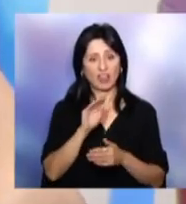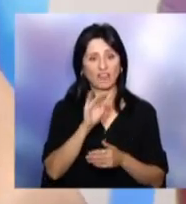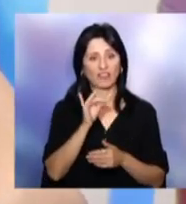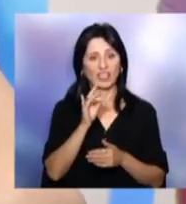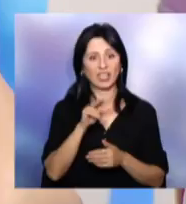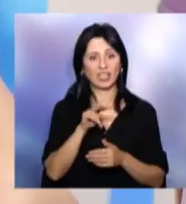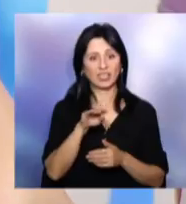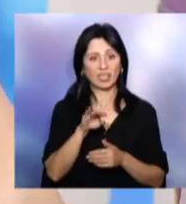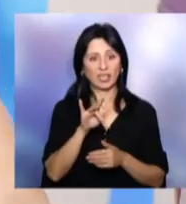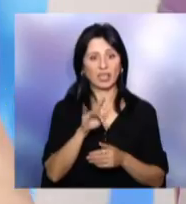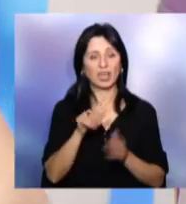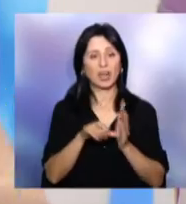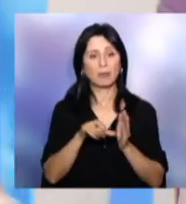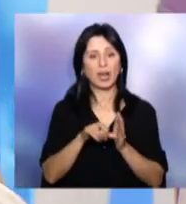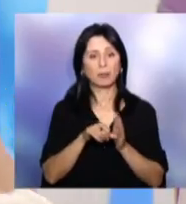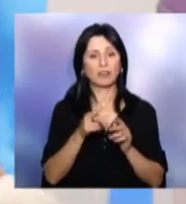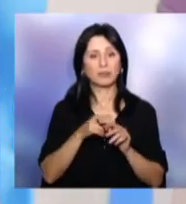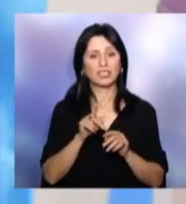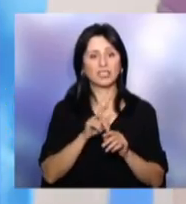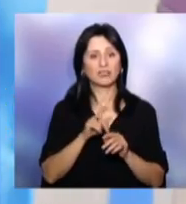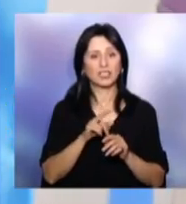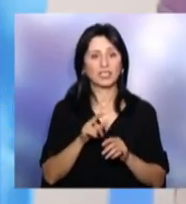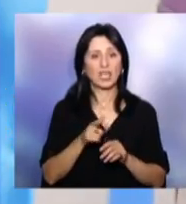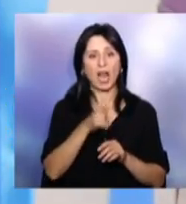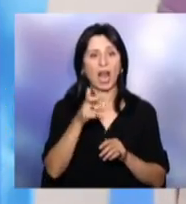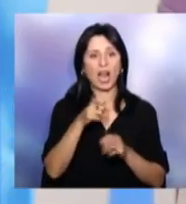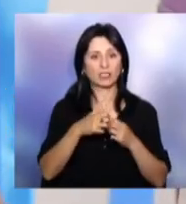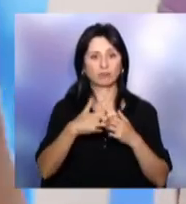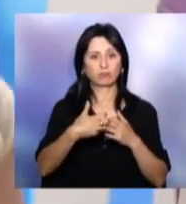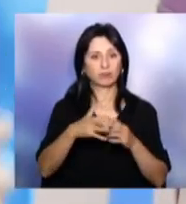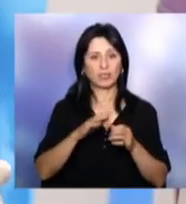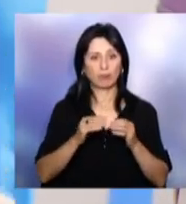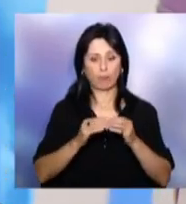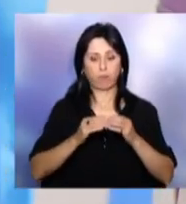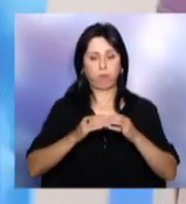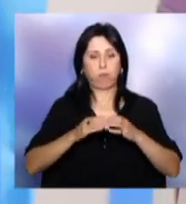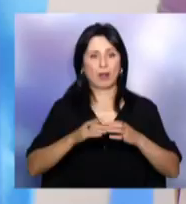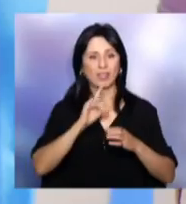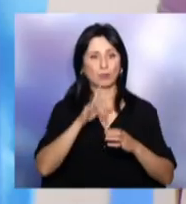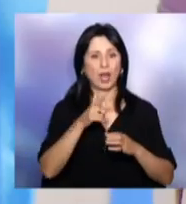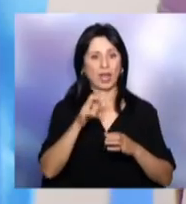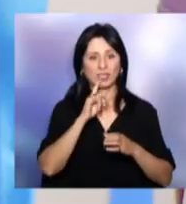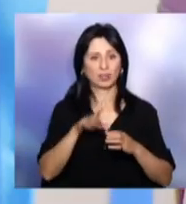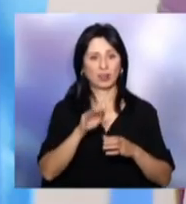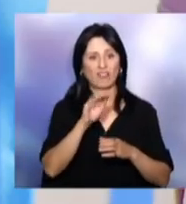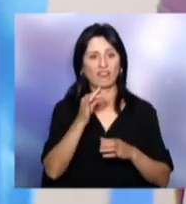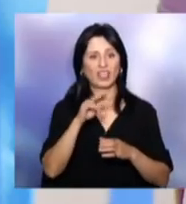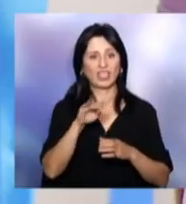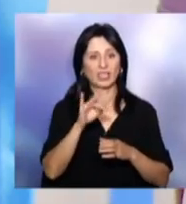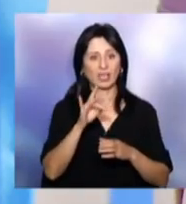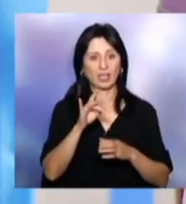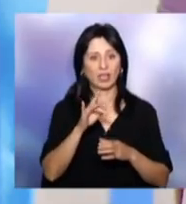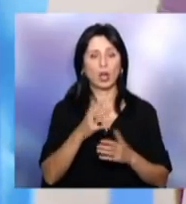ფილტრი ეხმარება იმისთვის, რომ გაზები არ დაგროვდეს ჩანთაში და არ მოხდეს მისი გადაბერვა. და მე მეორე ის